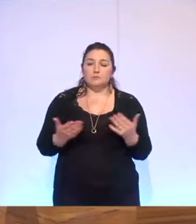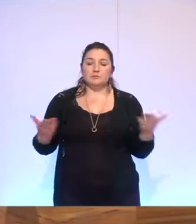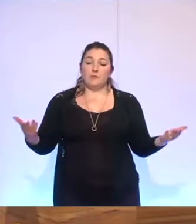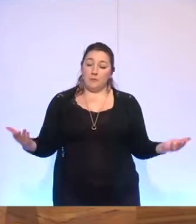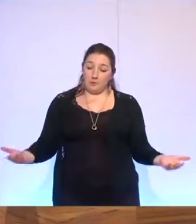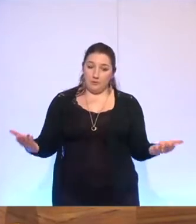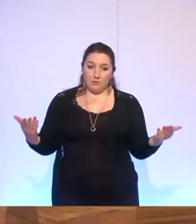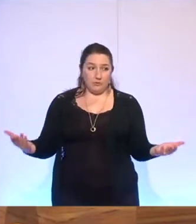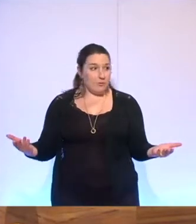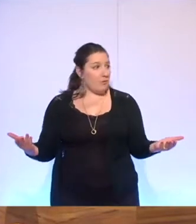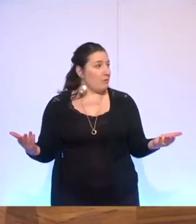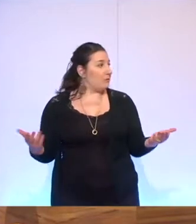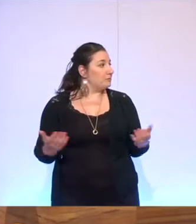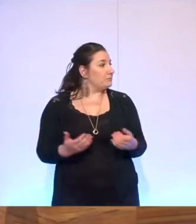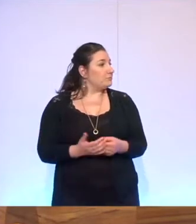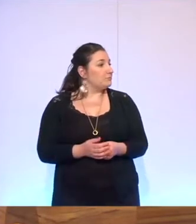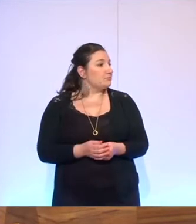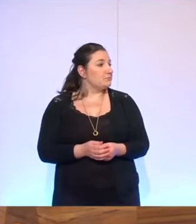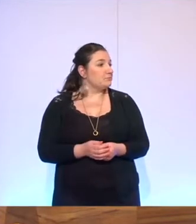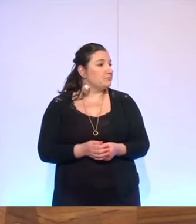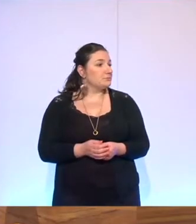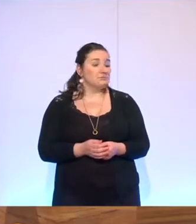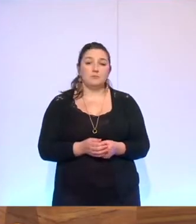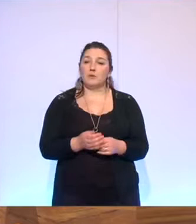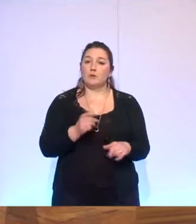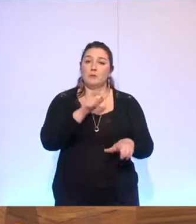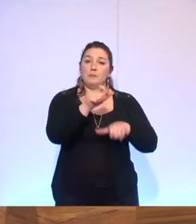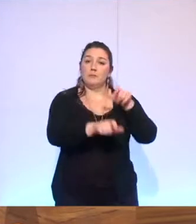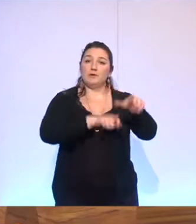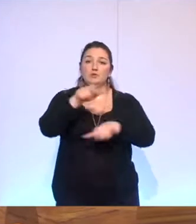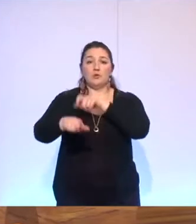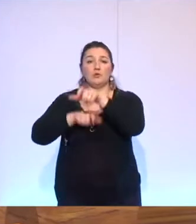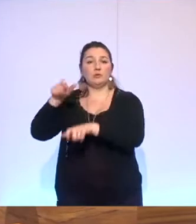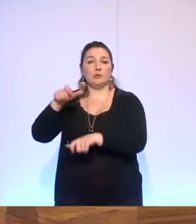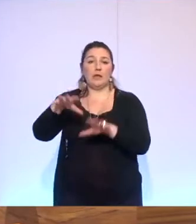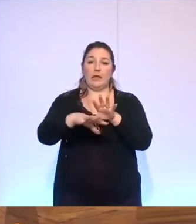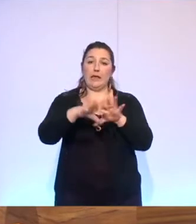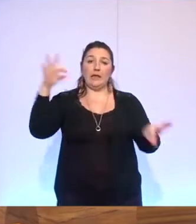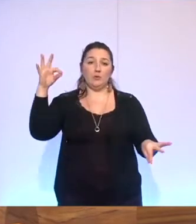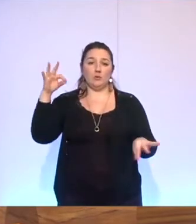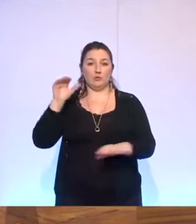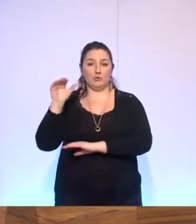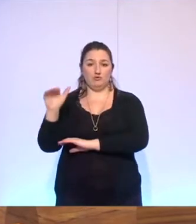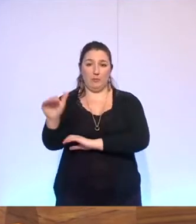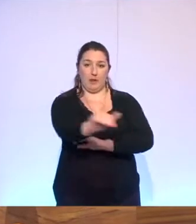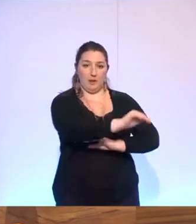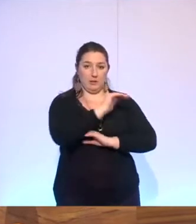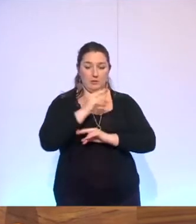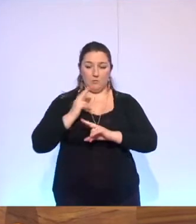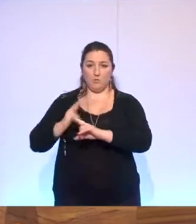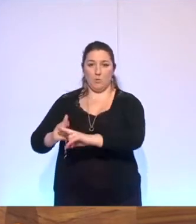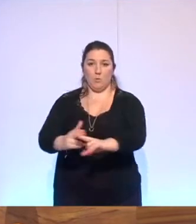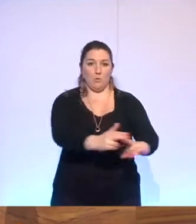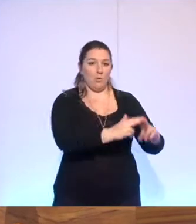Maintenant, donc, je vais procéder à l'appel de tous les élus ici présents et par